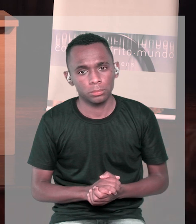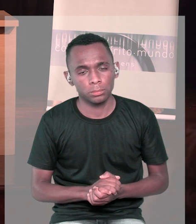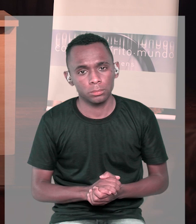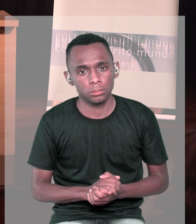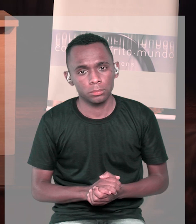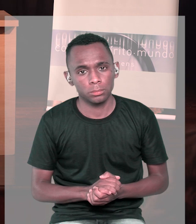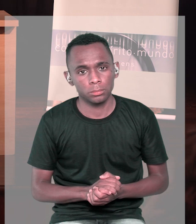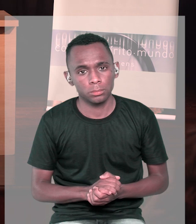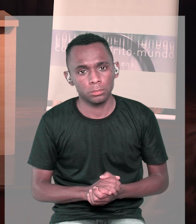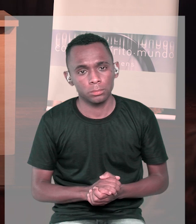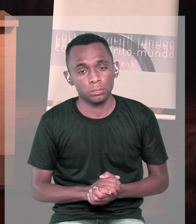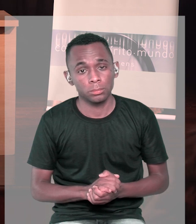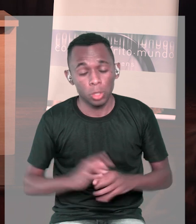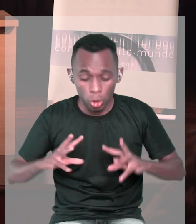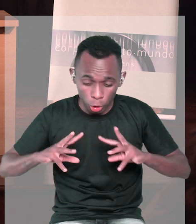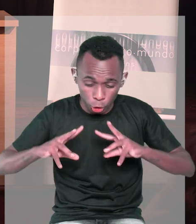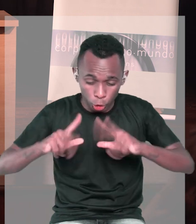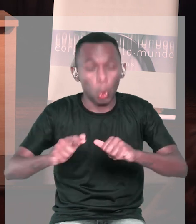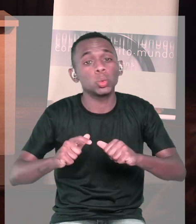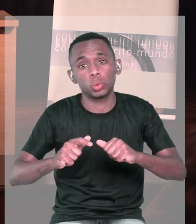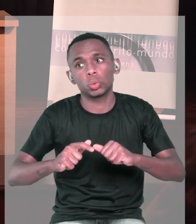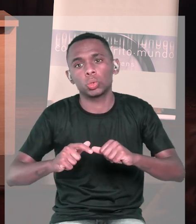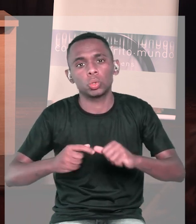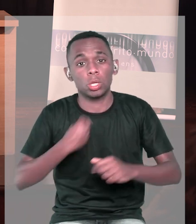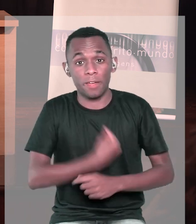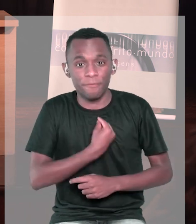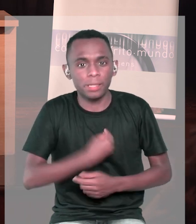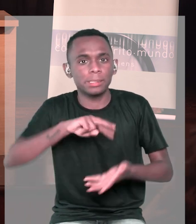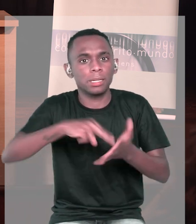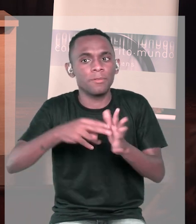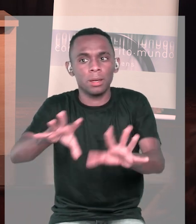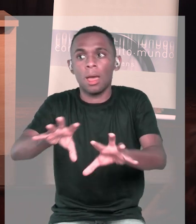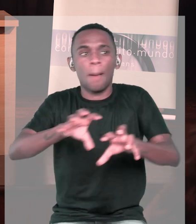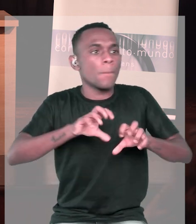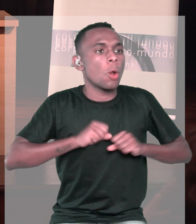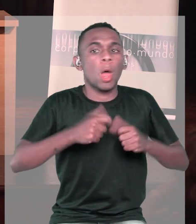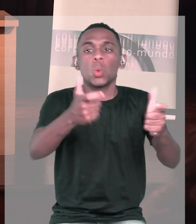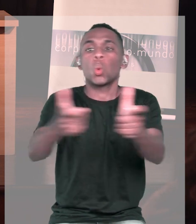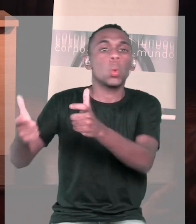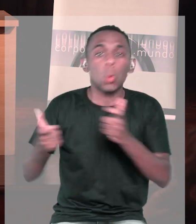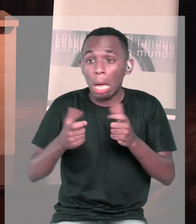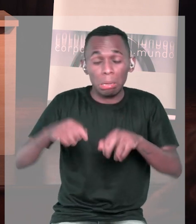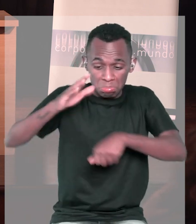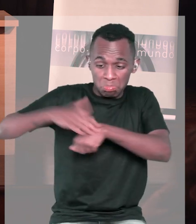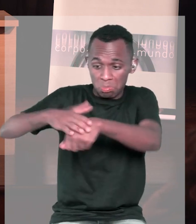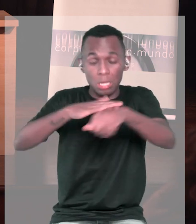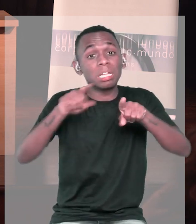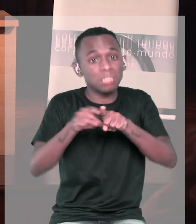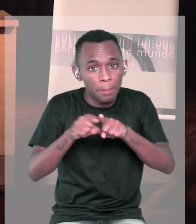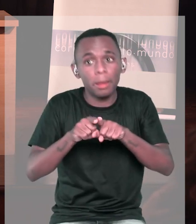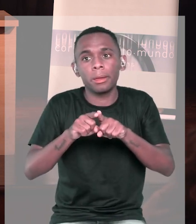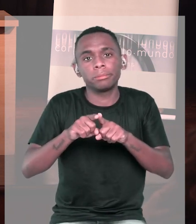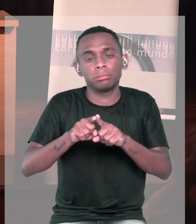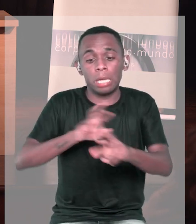s'approprier. Eles falam que todos os seres vivos se apropriam. Eles se apropriam do meio ambiente, se apropriam de si mesmo. Viver, para